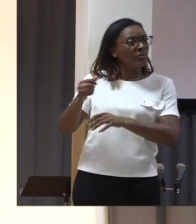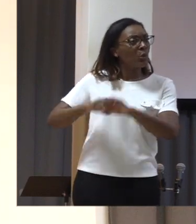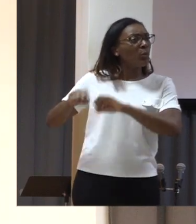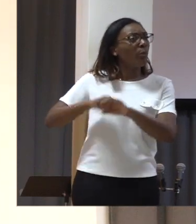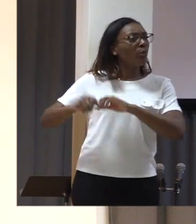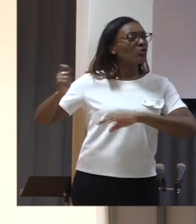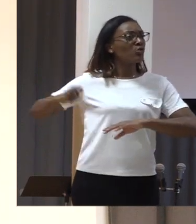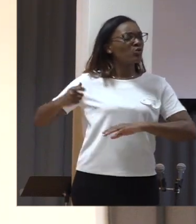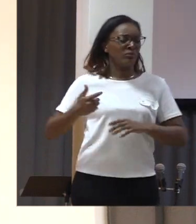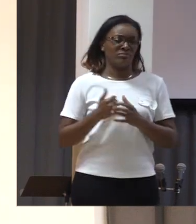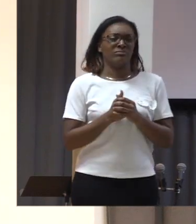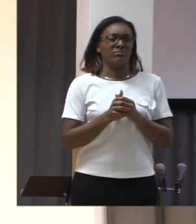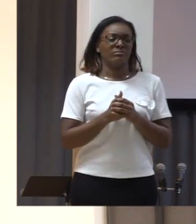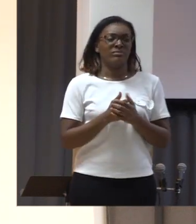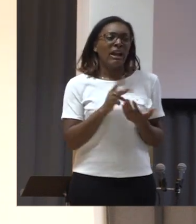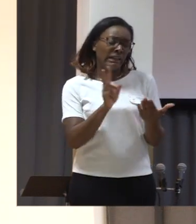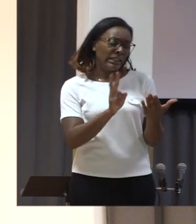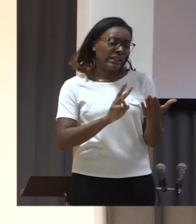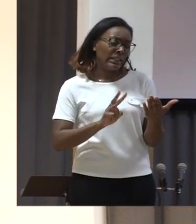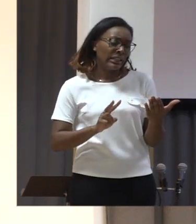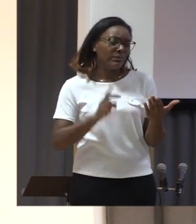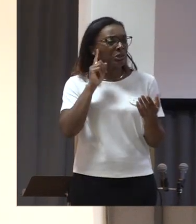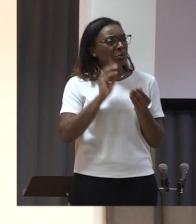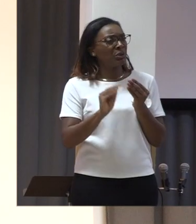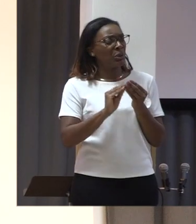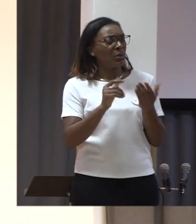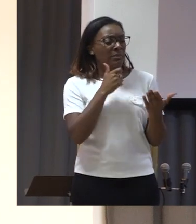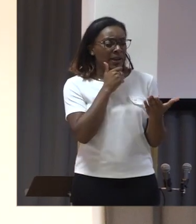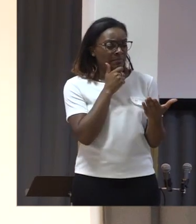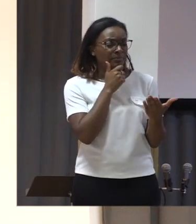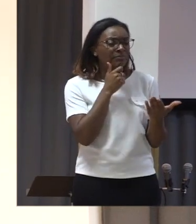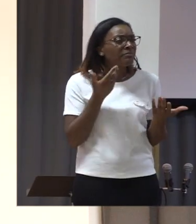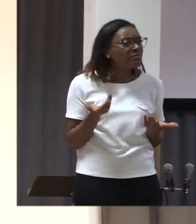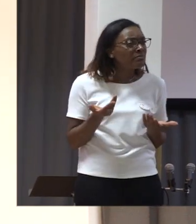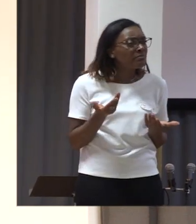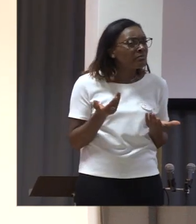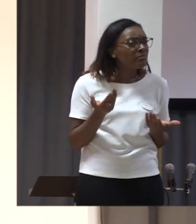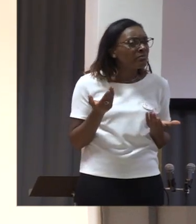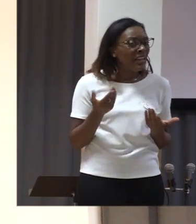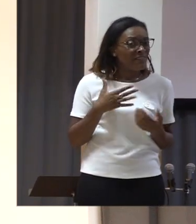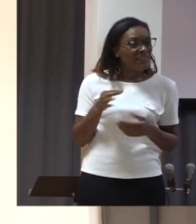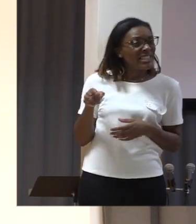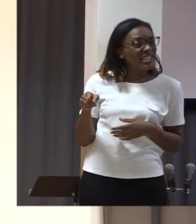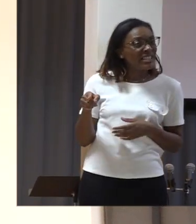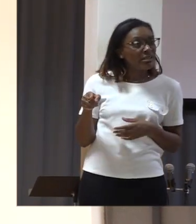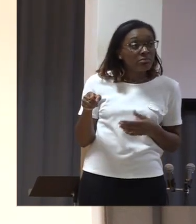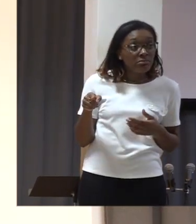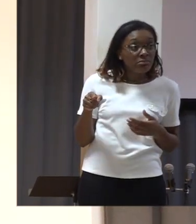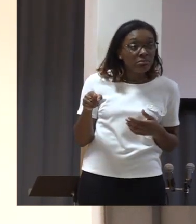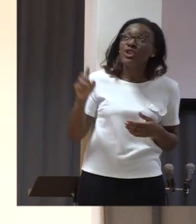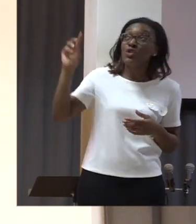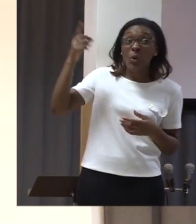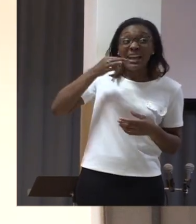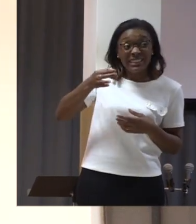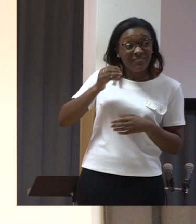texte, la première question que l'on peut se poser, c'est de savoir est-ce que cette succession découle d'une volonté